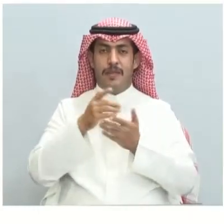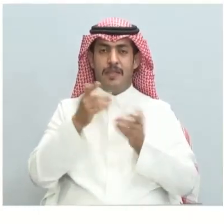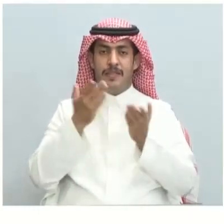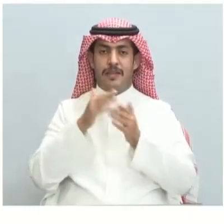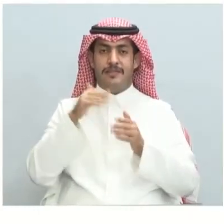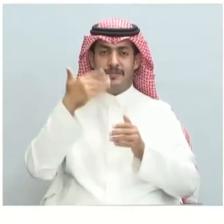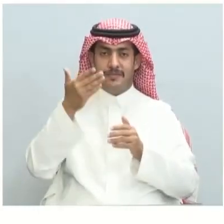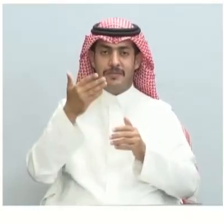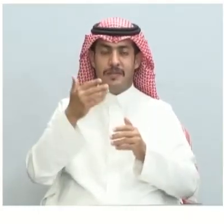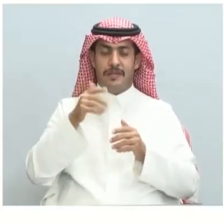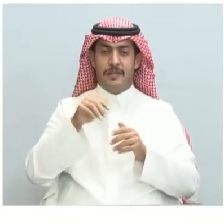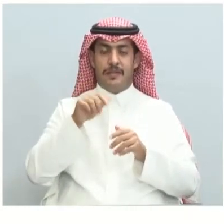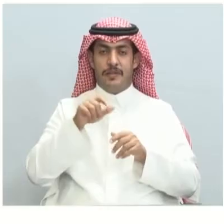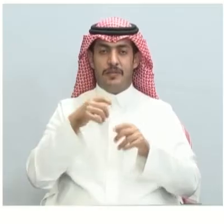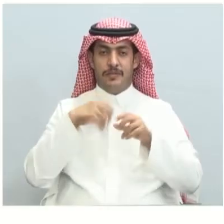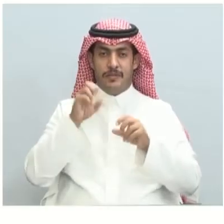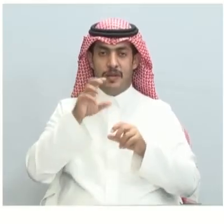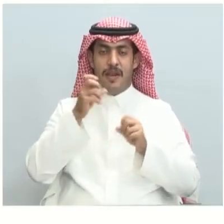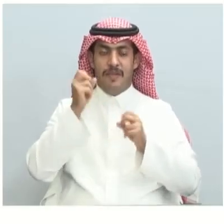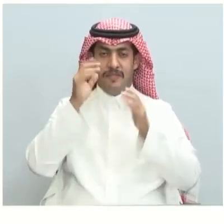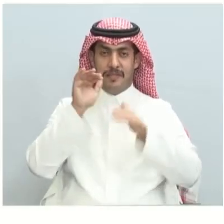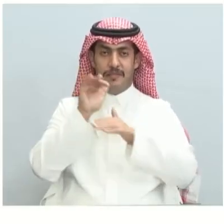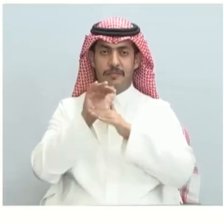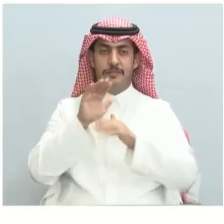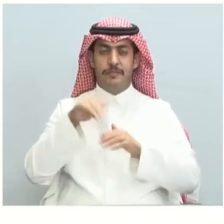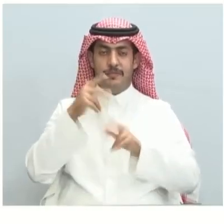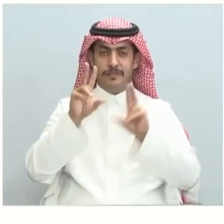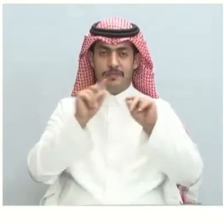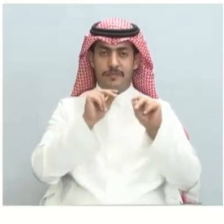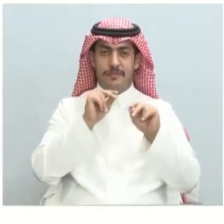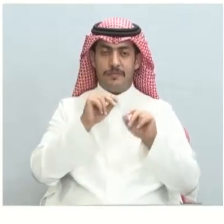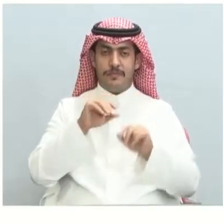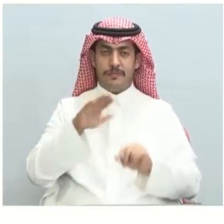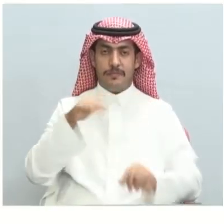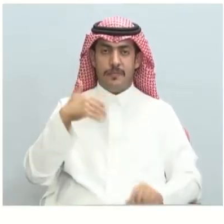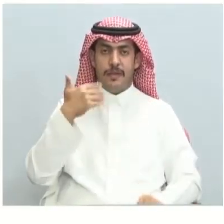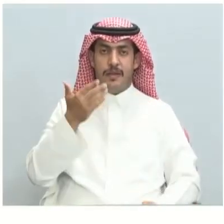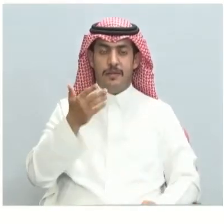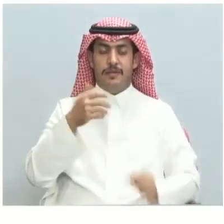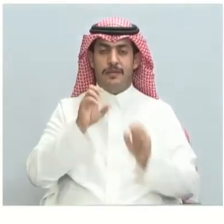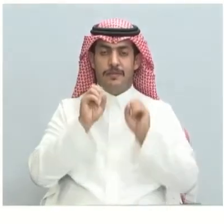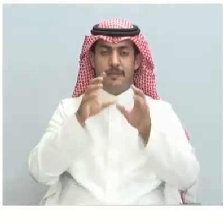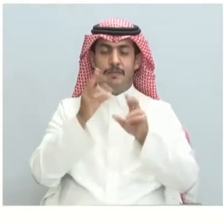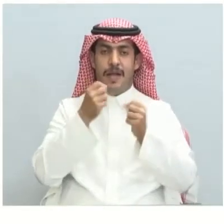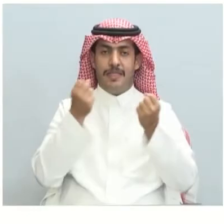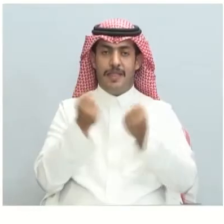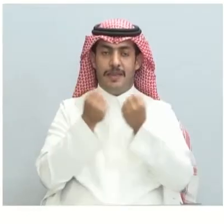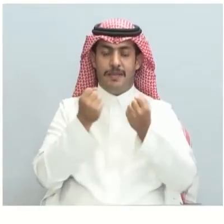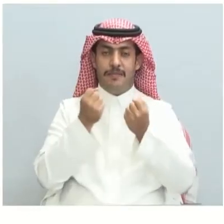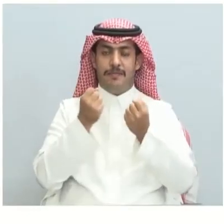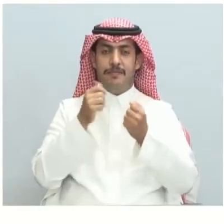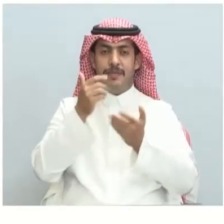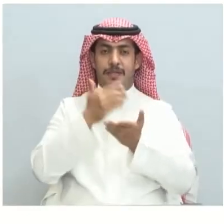الدرس القادم في هذا الدرس سنستعرض افكار الدرس من ثم الامثله على ذلك وبعد ذلك نستعرض بعض التدريبات